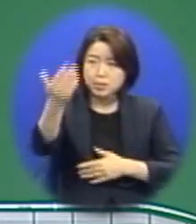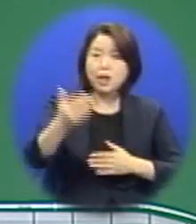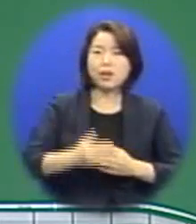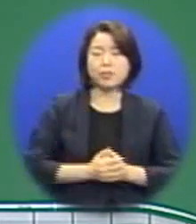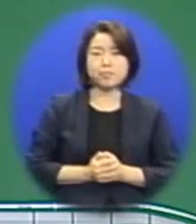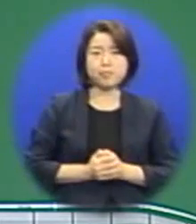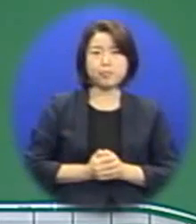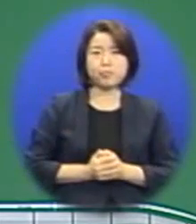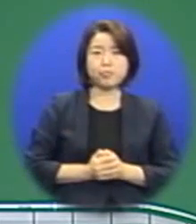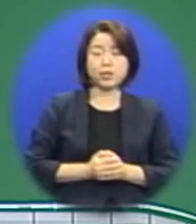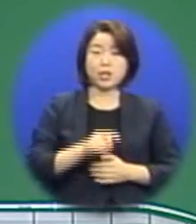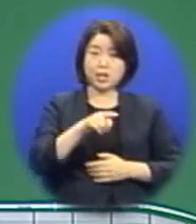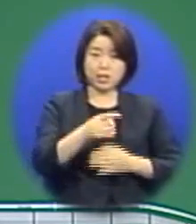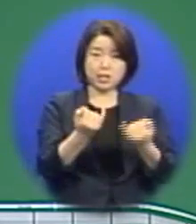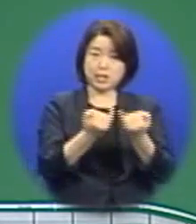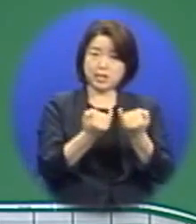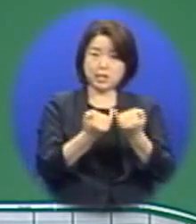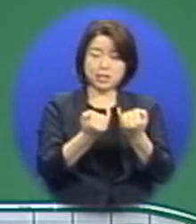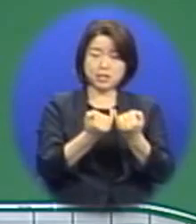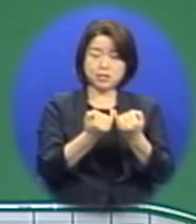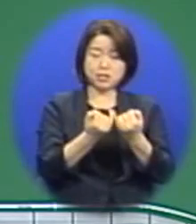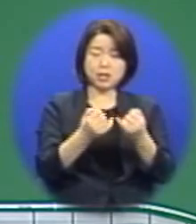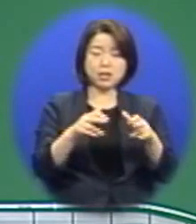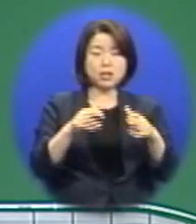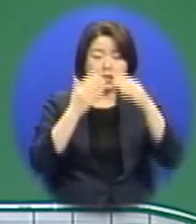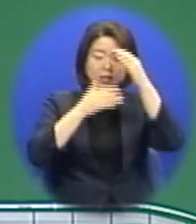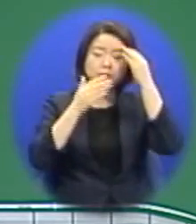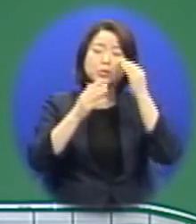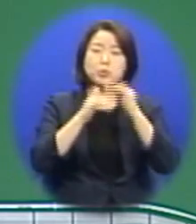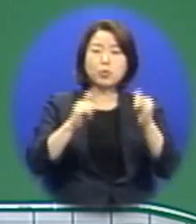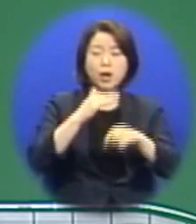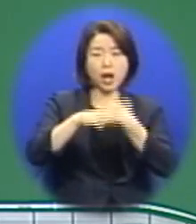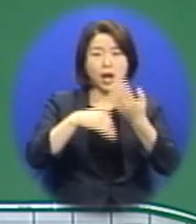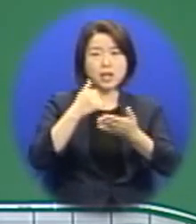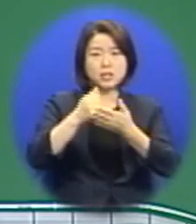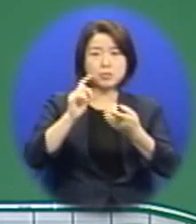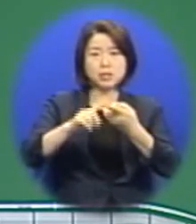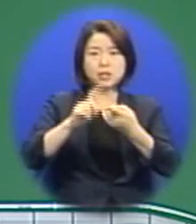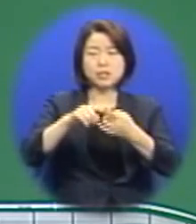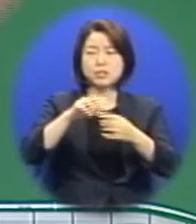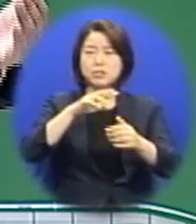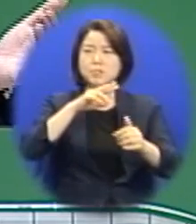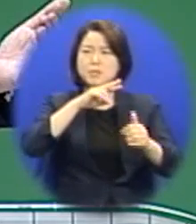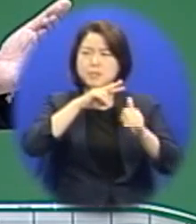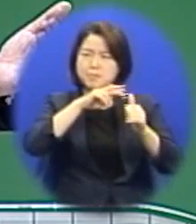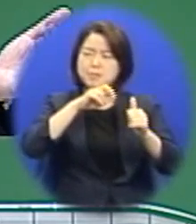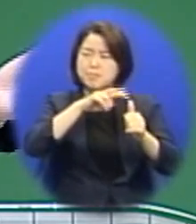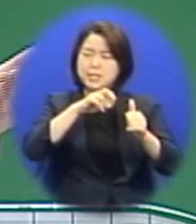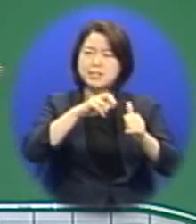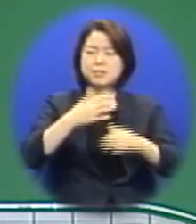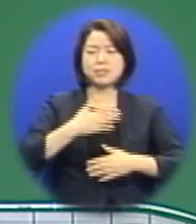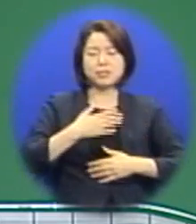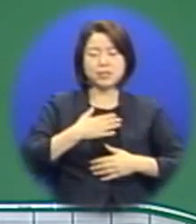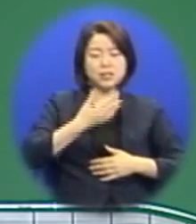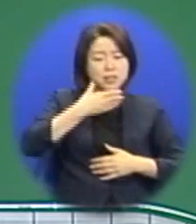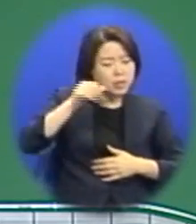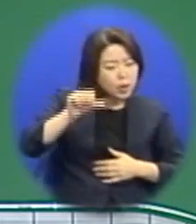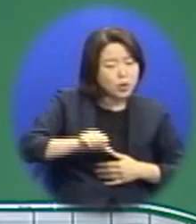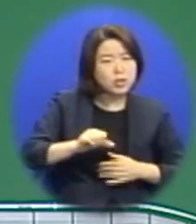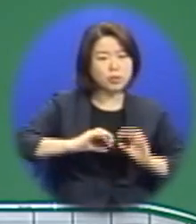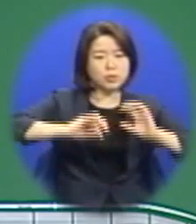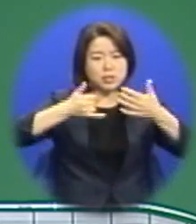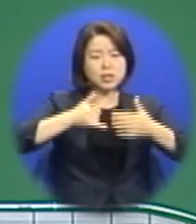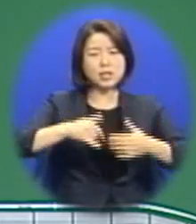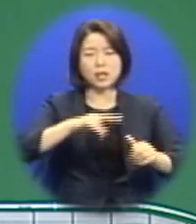이분이 그렇게 하나님을 원망하고 자기 자신에 대해서 저주하고 세상을 저주하다가